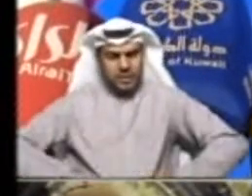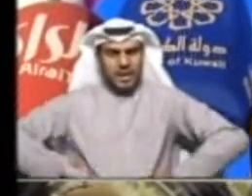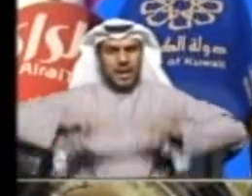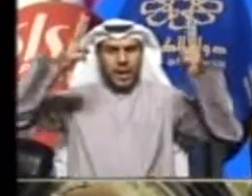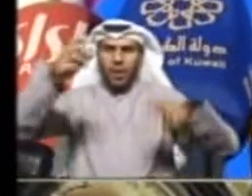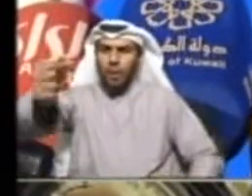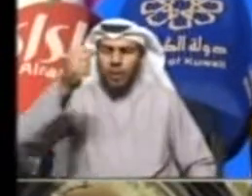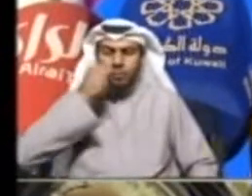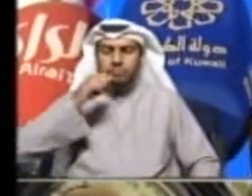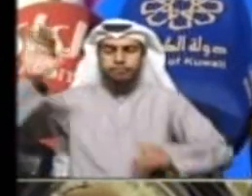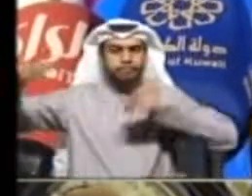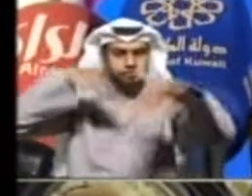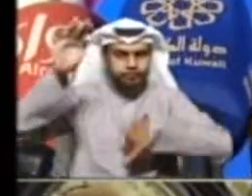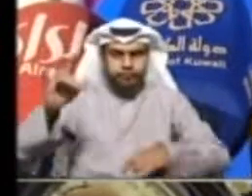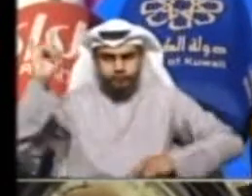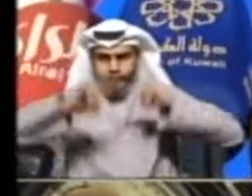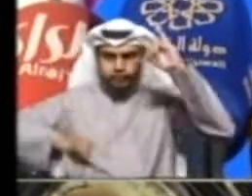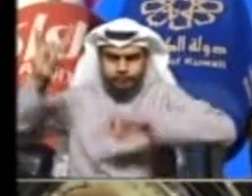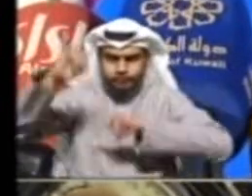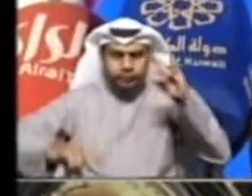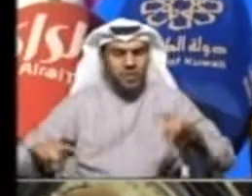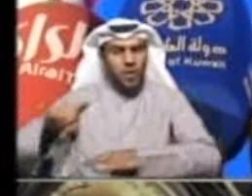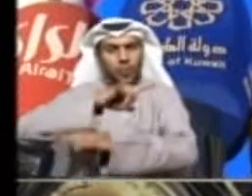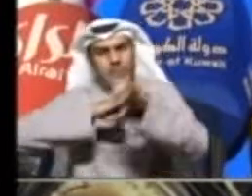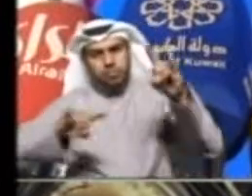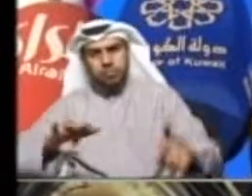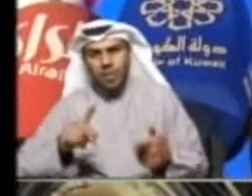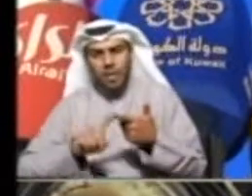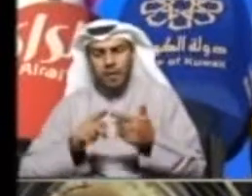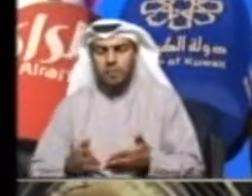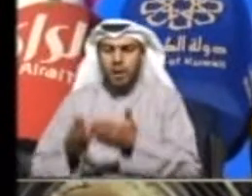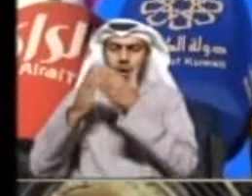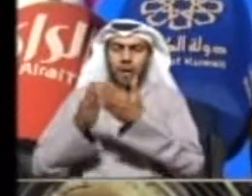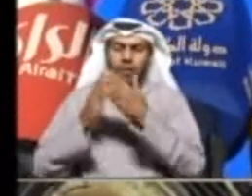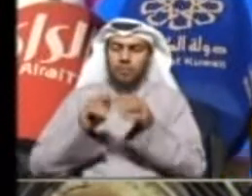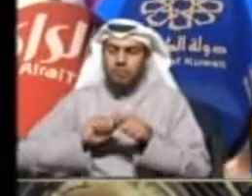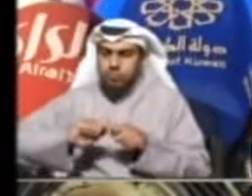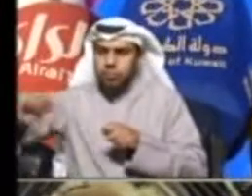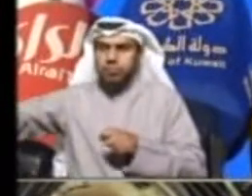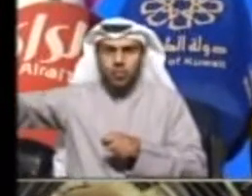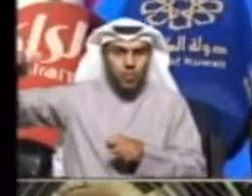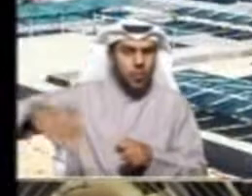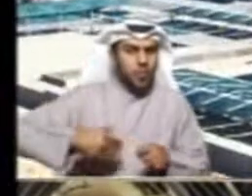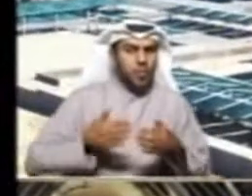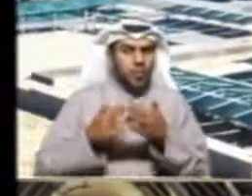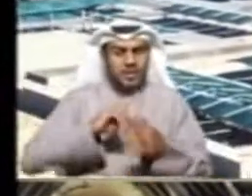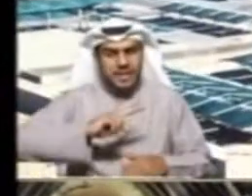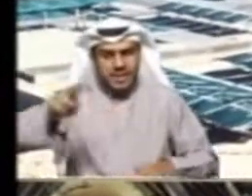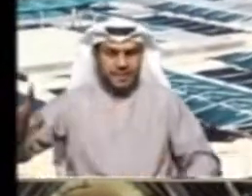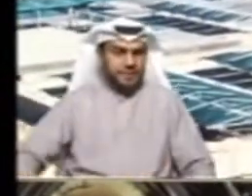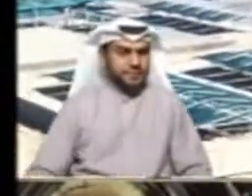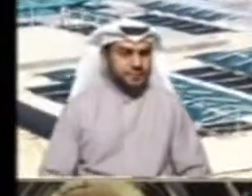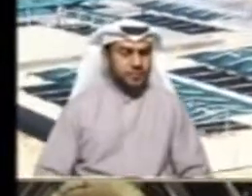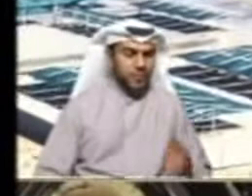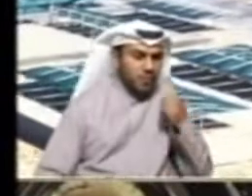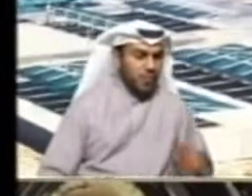في مجال النقل باعتباره المحرك الأول للتنمية في مختلف مجالاتها. كما أن من